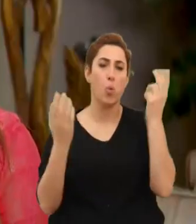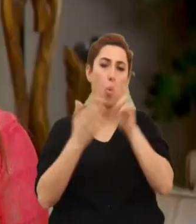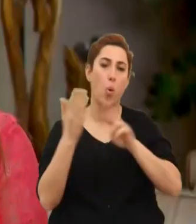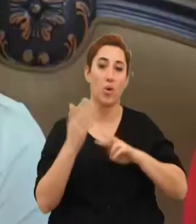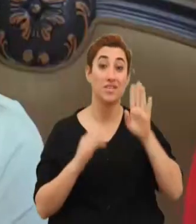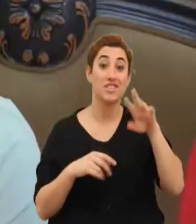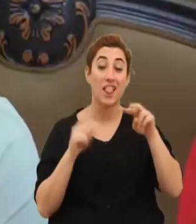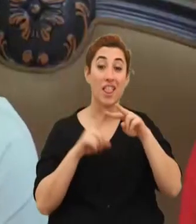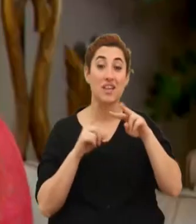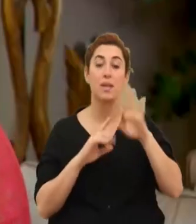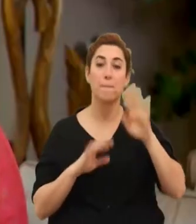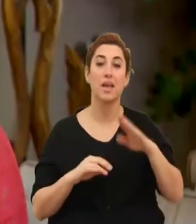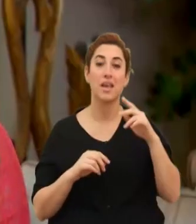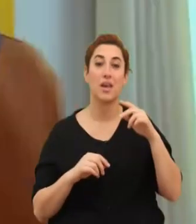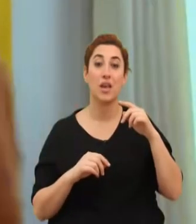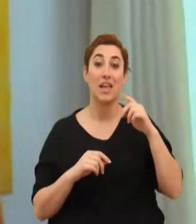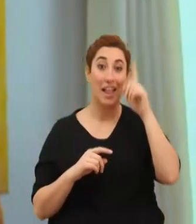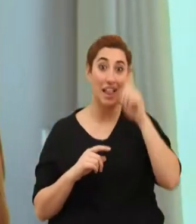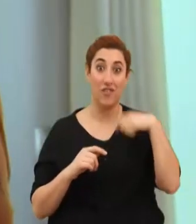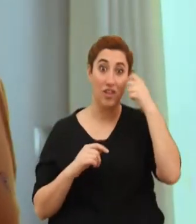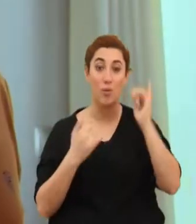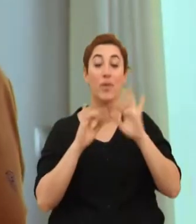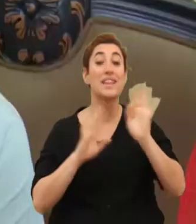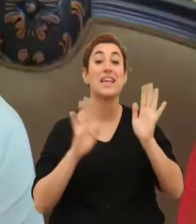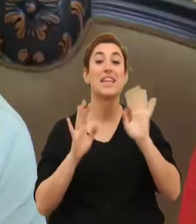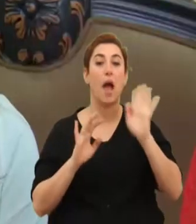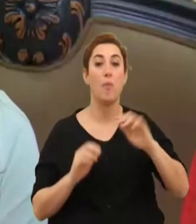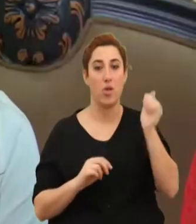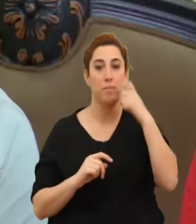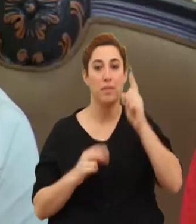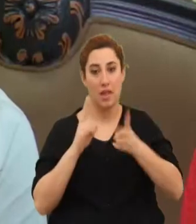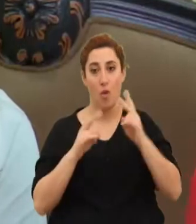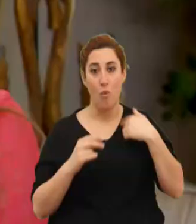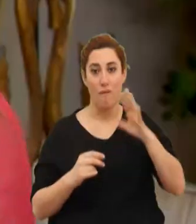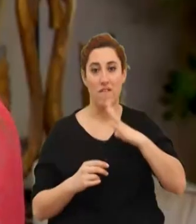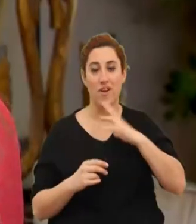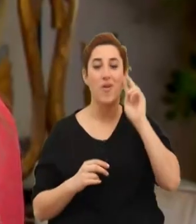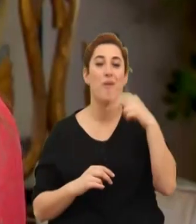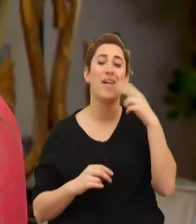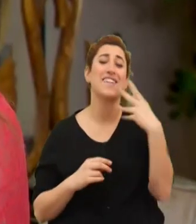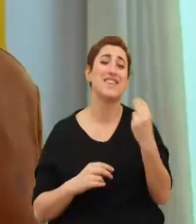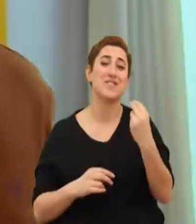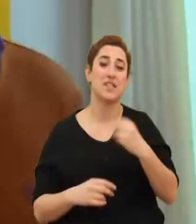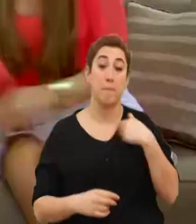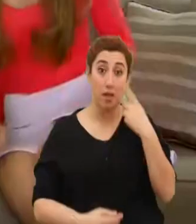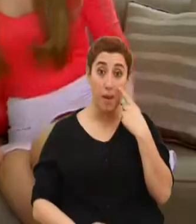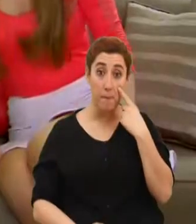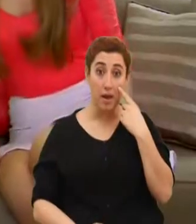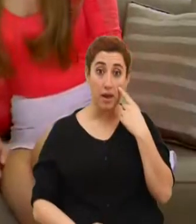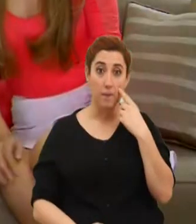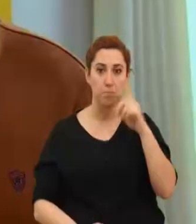okuyor. Şişt Nazlı, peki başrol mü oynuyorsun? Yok değil ama önemli bir rolüm var Rüyam abla. Ay ne güzel. Ha